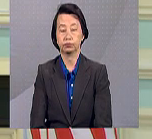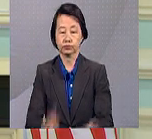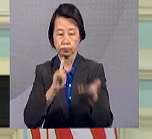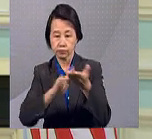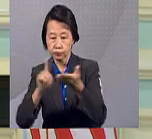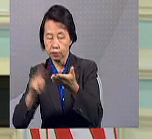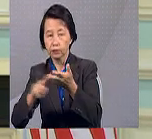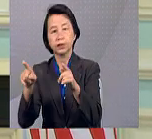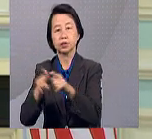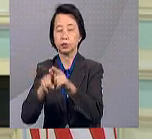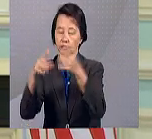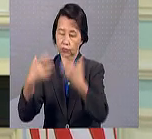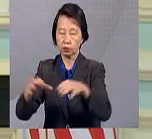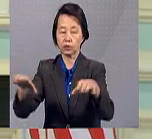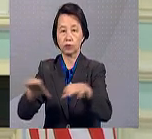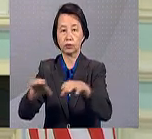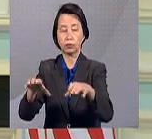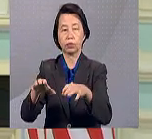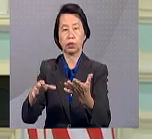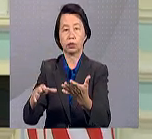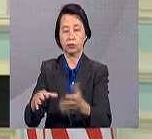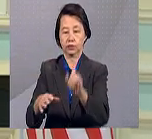Pemeriksaan juga telah dibuat di